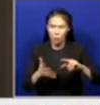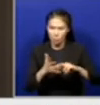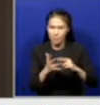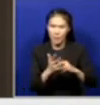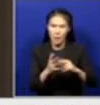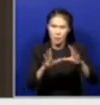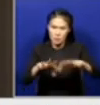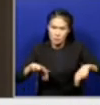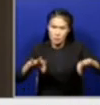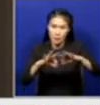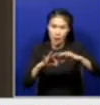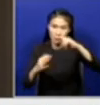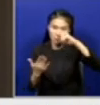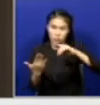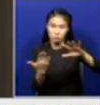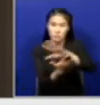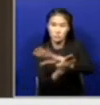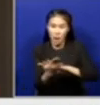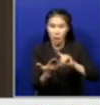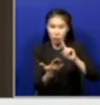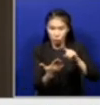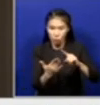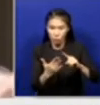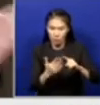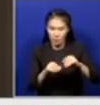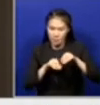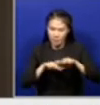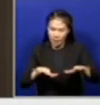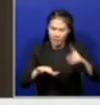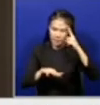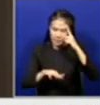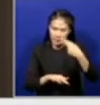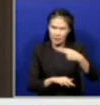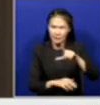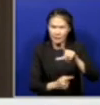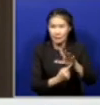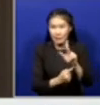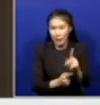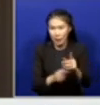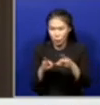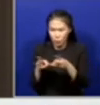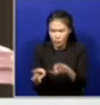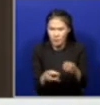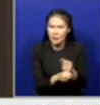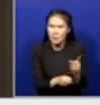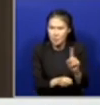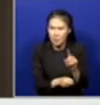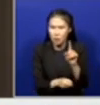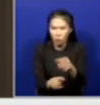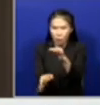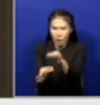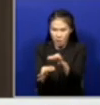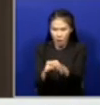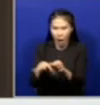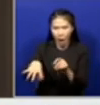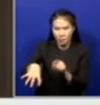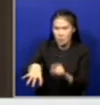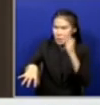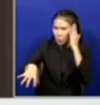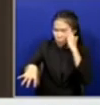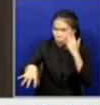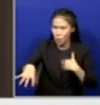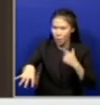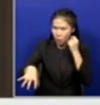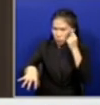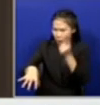ใช้ต้องกระจายให้มันทั่วถึงท่านจะมีหลักการยังไงท่านต้องแจกแจงให้กับธนาคารพาณิชย์ให้ได้เข้าใจและ